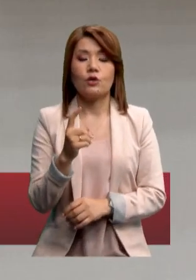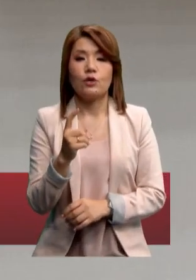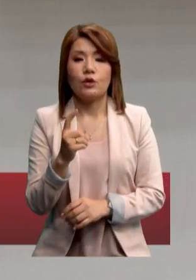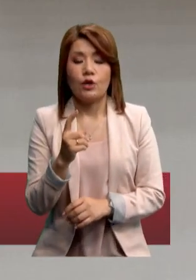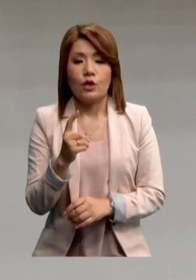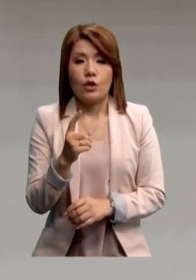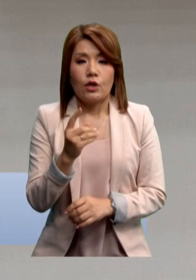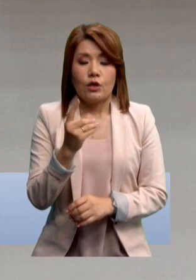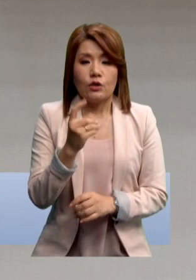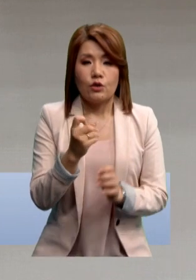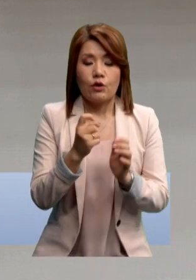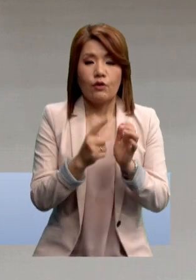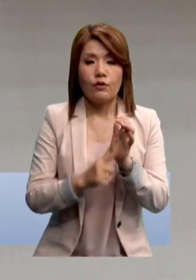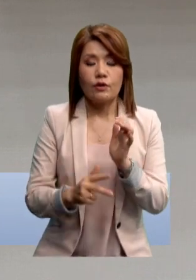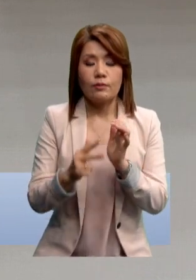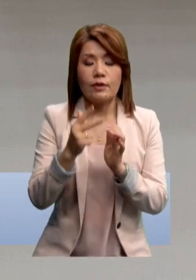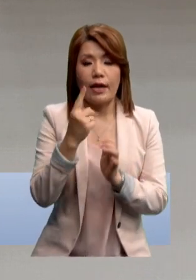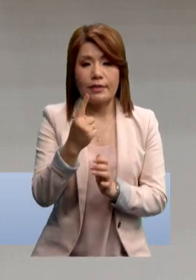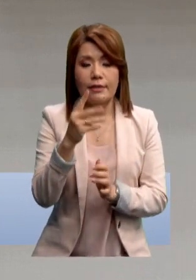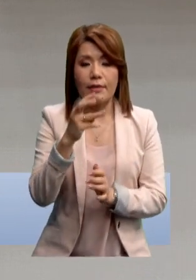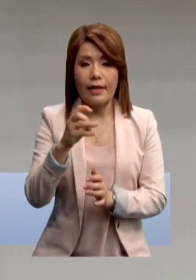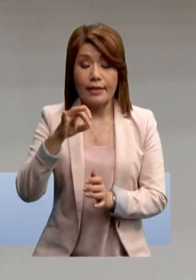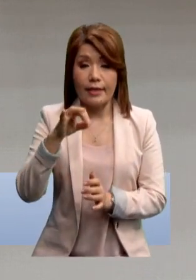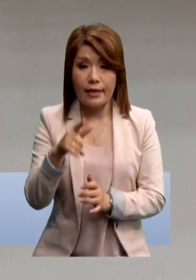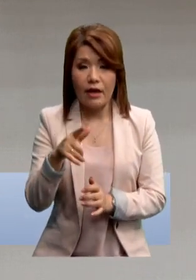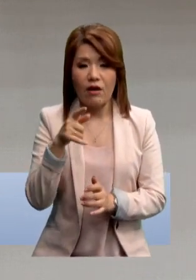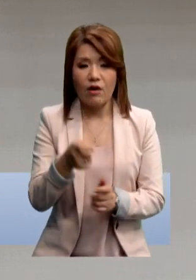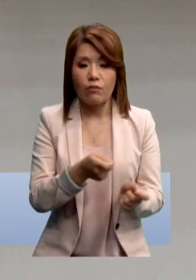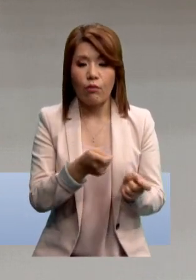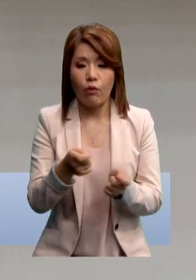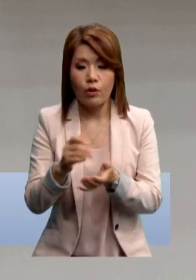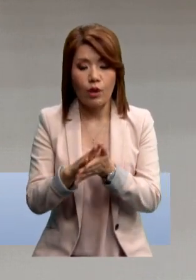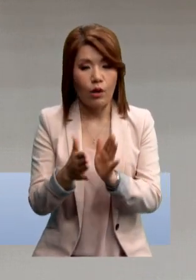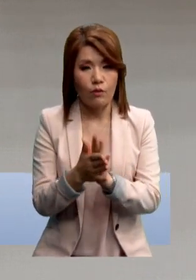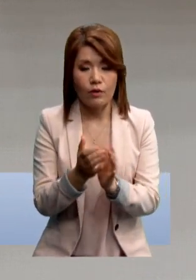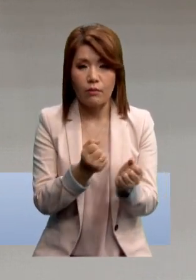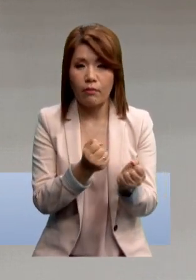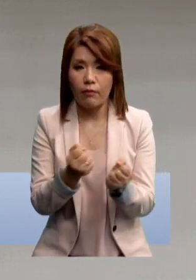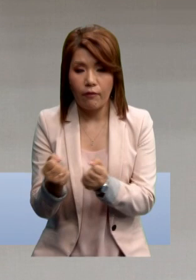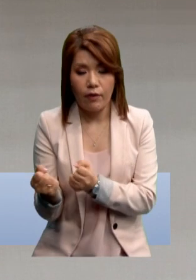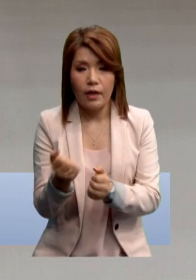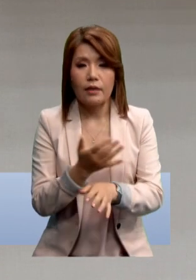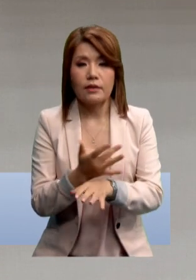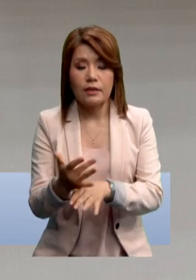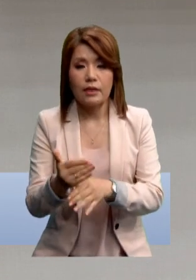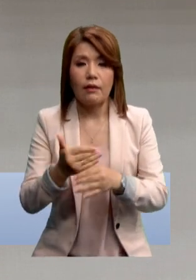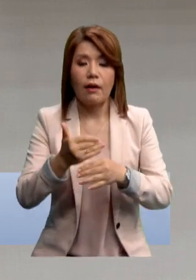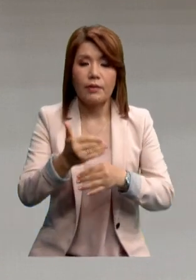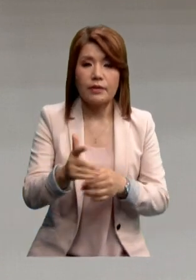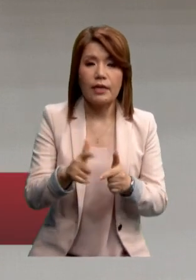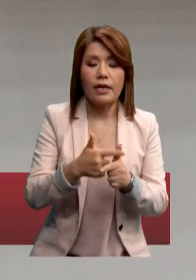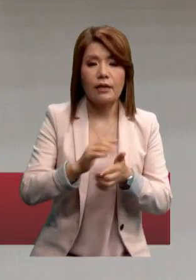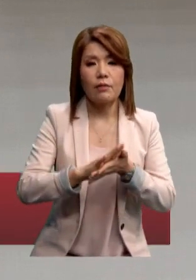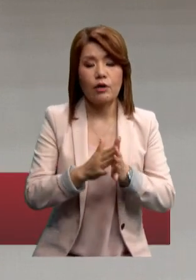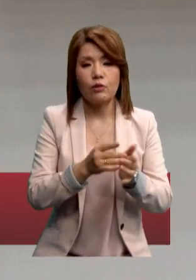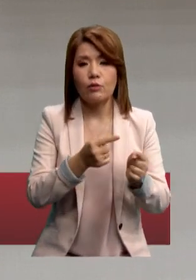Не освоен 181 миллиард тенге. Основные причины – срыв поставщиками условий договора, длительное прохождение либо отсутствие положительного